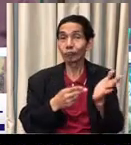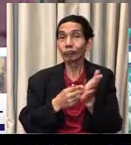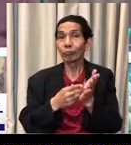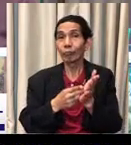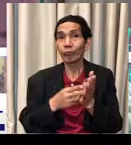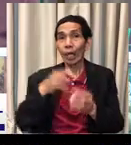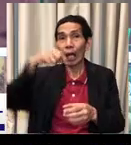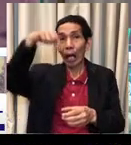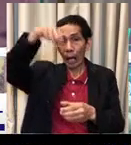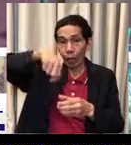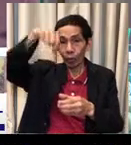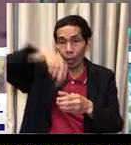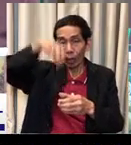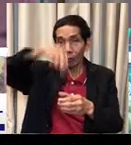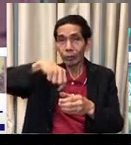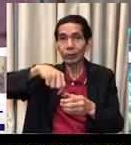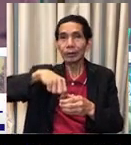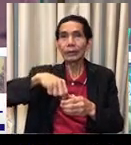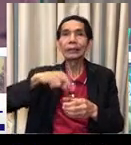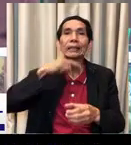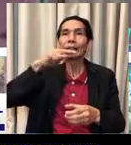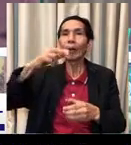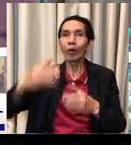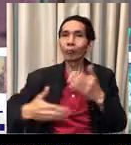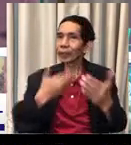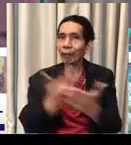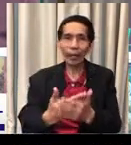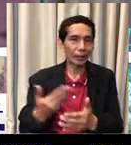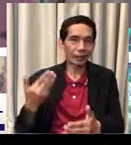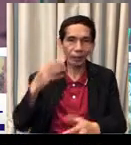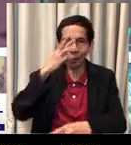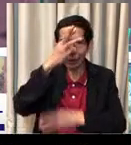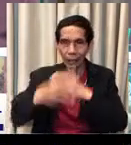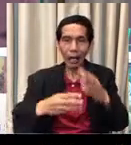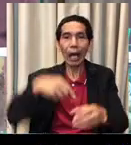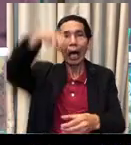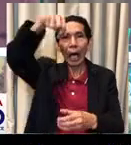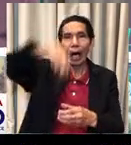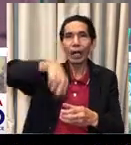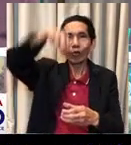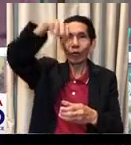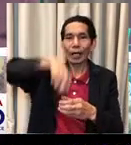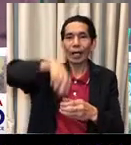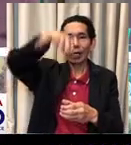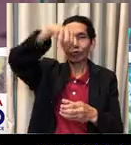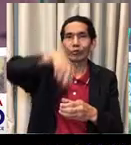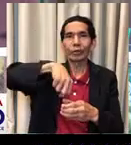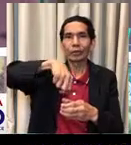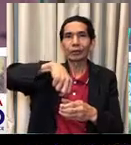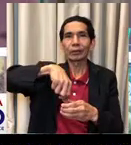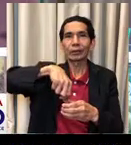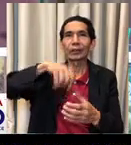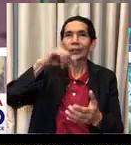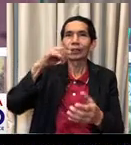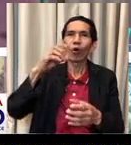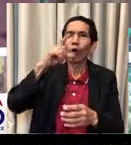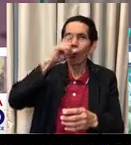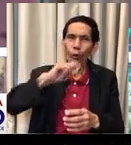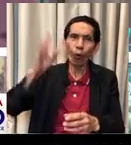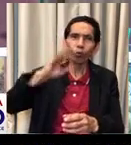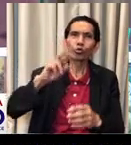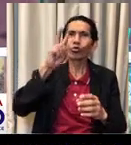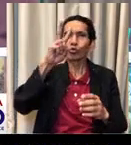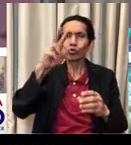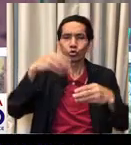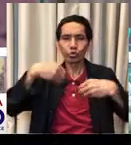ron, yung halo-halo, hindi pa ako pinanganganak sa mundo. Halo-halo ano po yun. Ganun na po katanda. Dadalawang